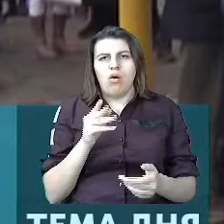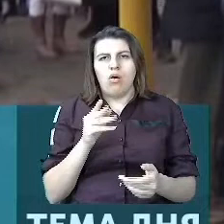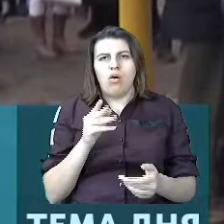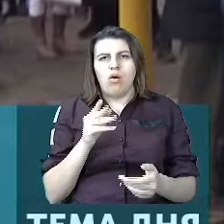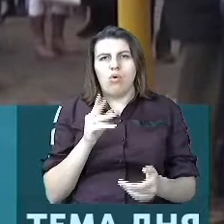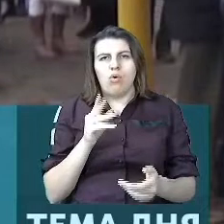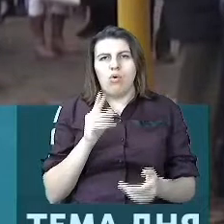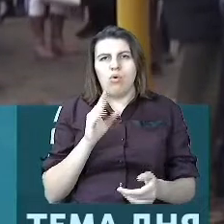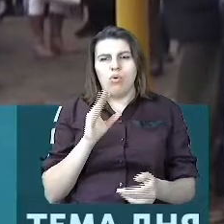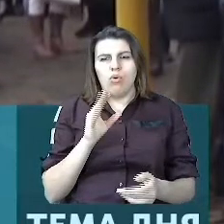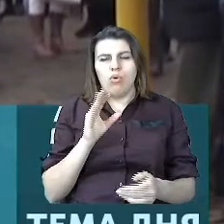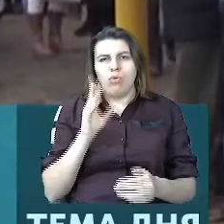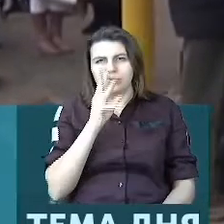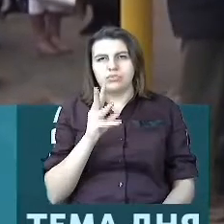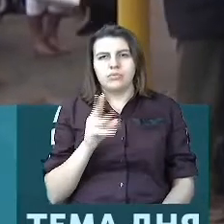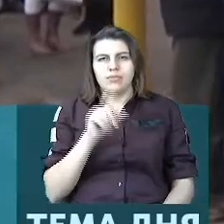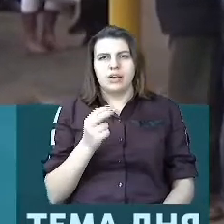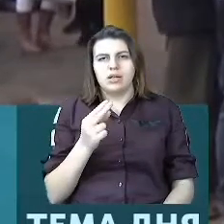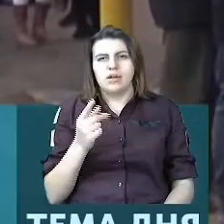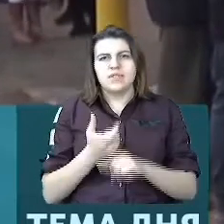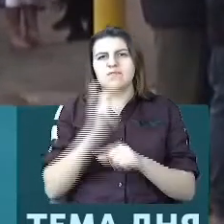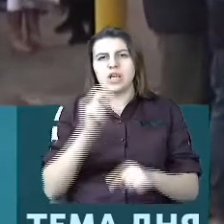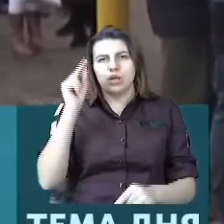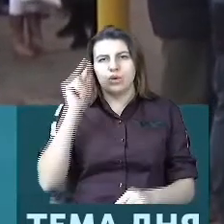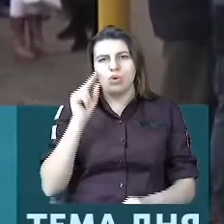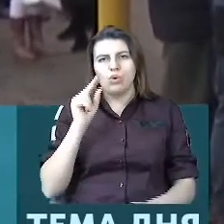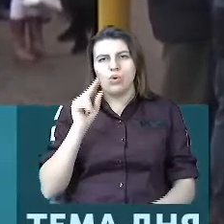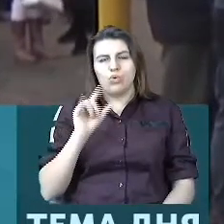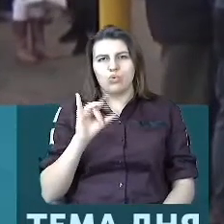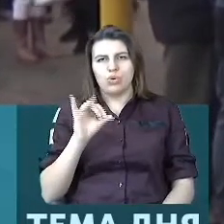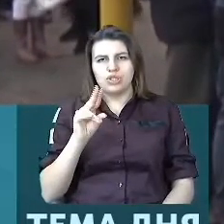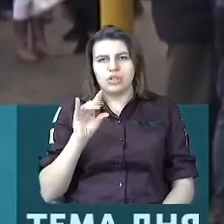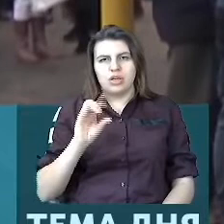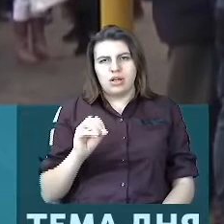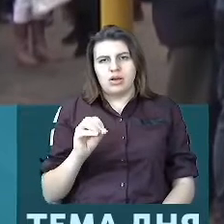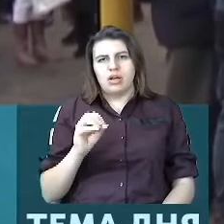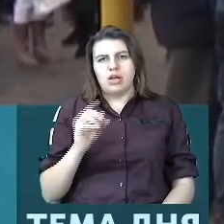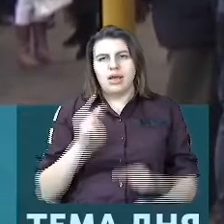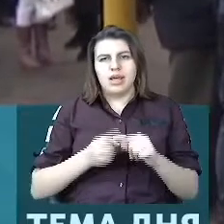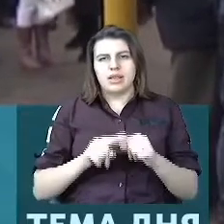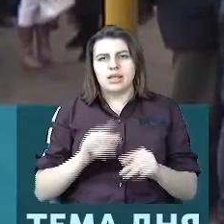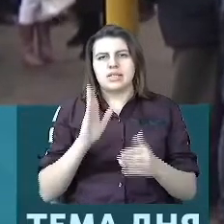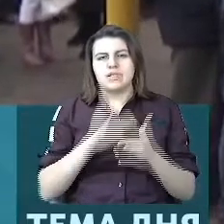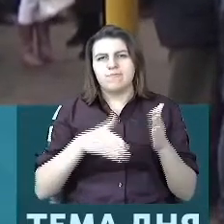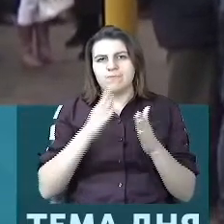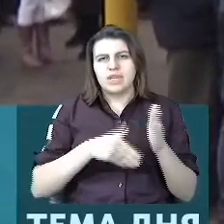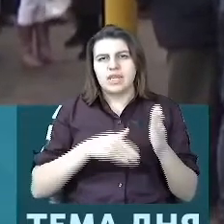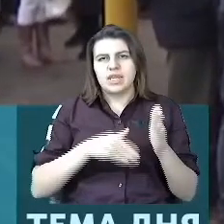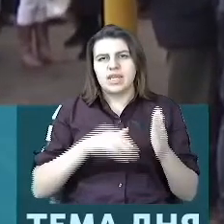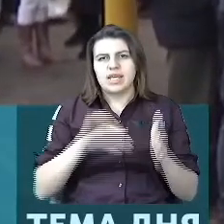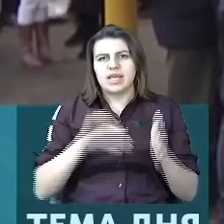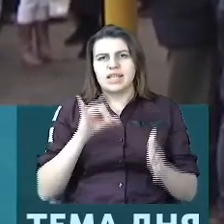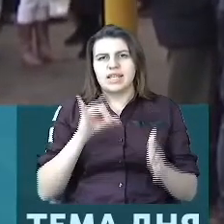еще один момент, который говорит, это снимается индексация за оплату труда, индексация, отменяется закон об оплате